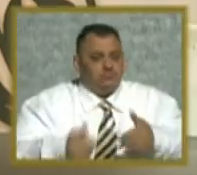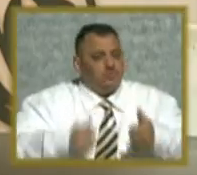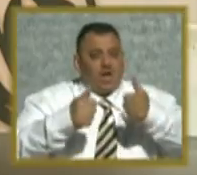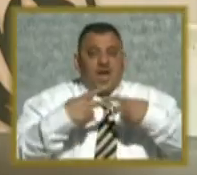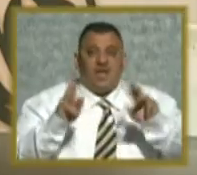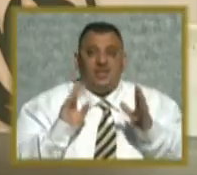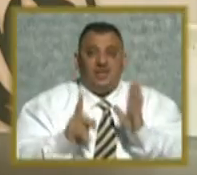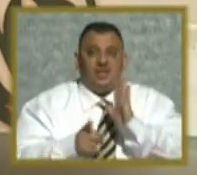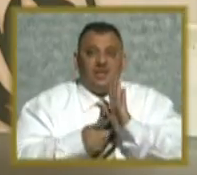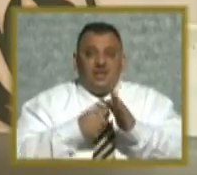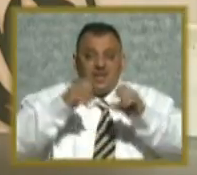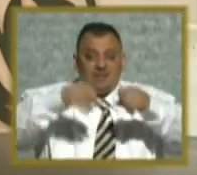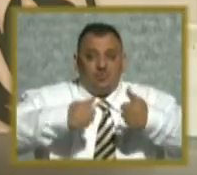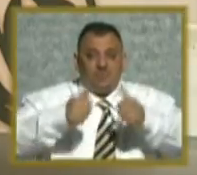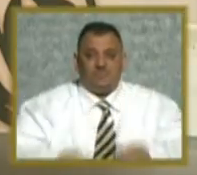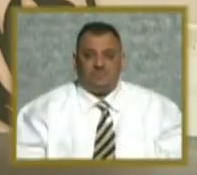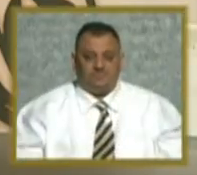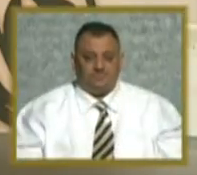الفاضلة أم محمد من السودان.